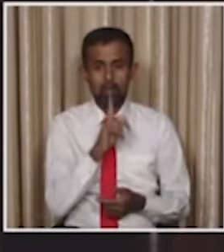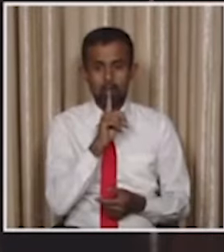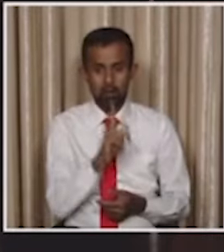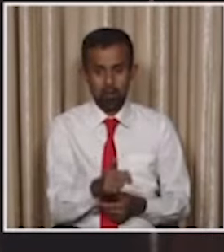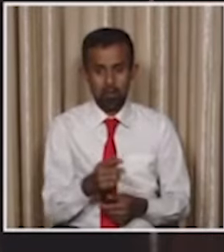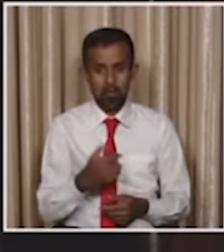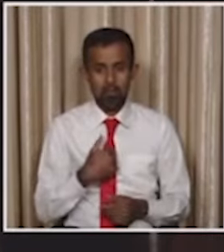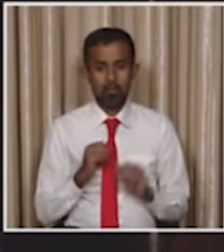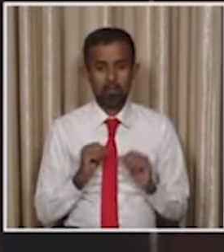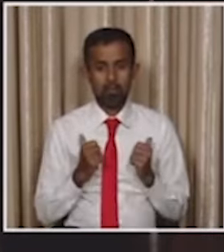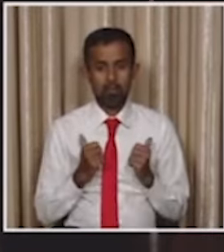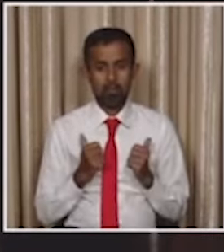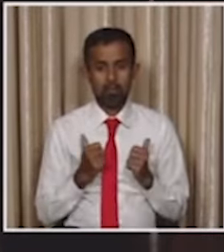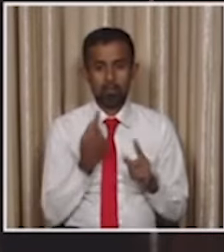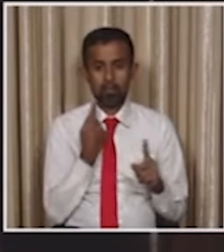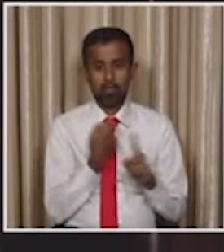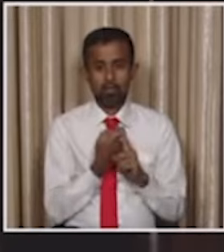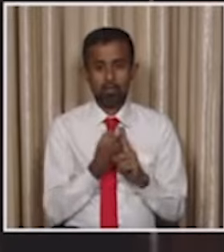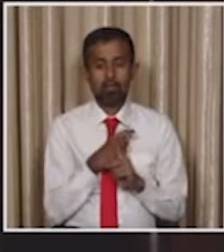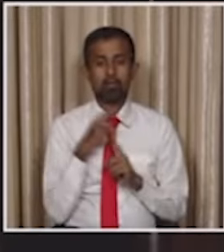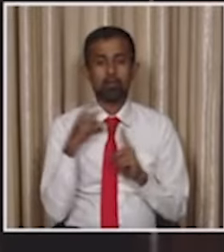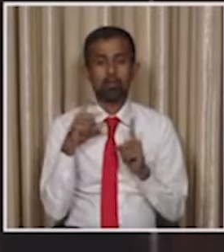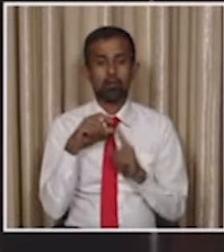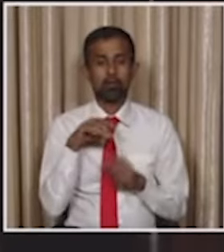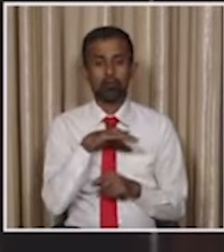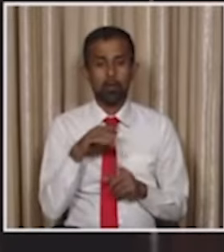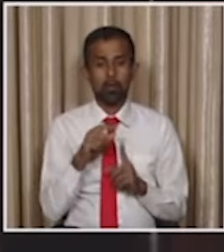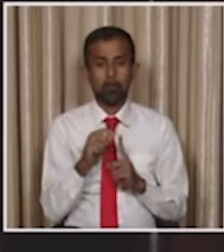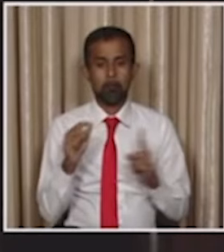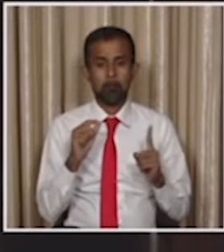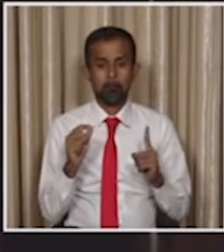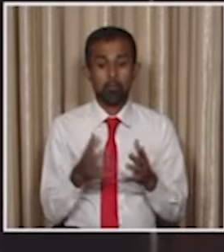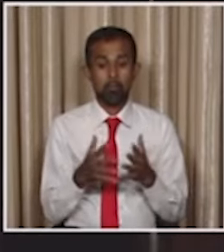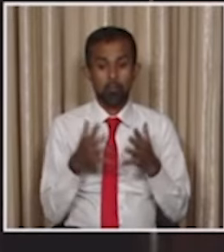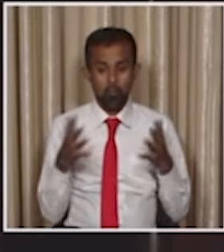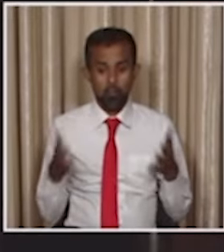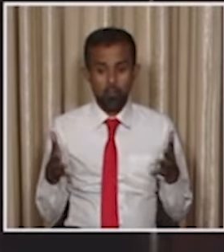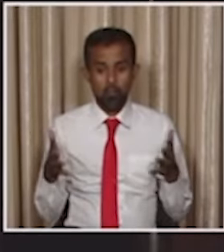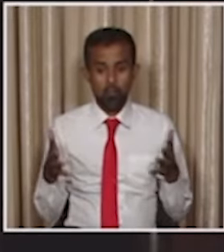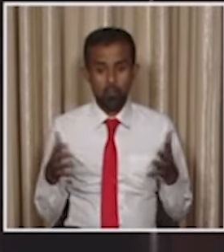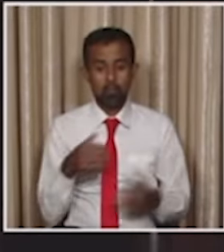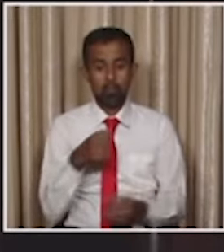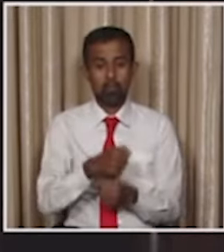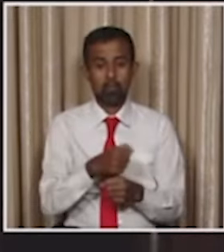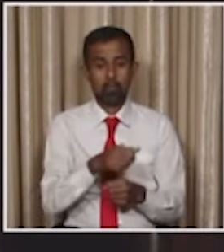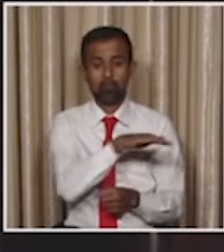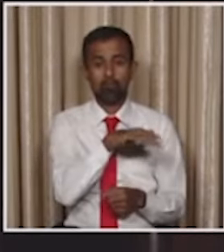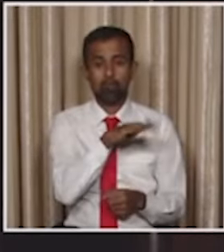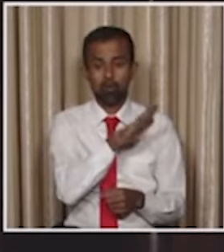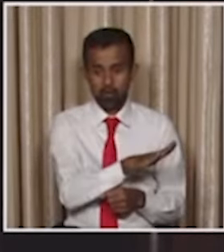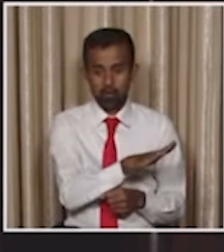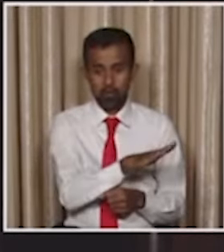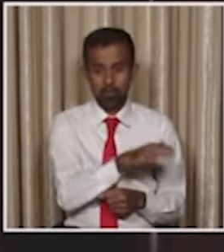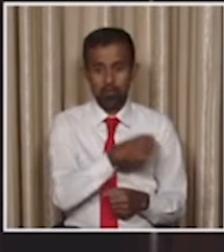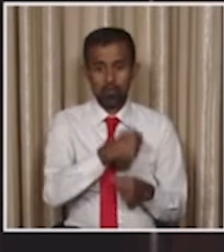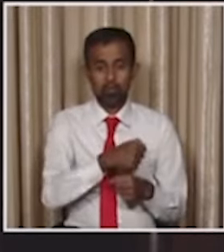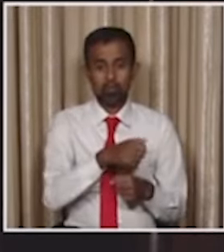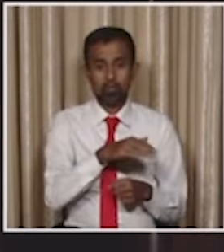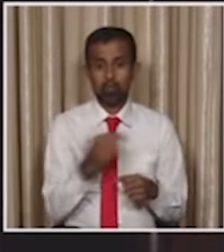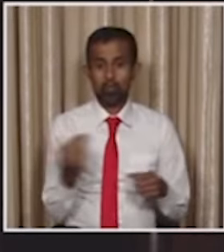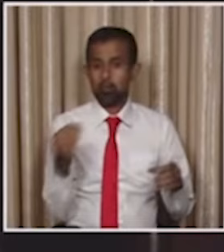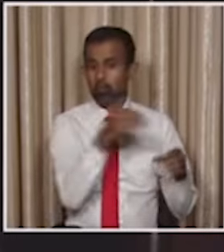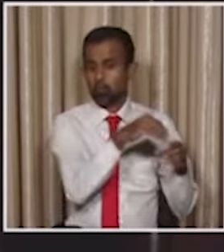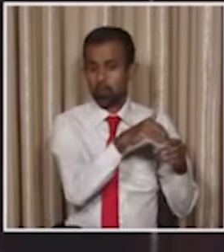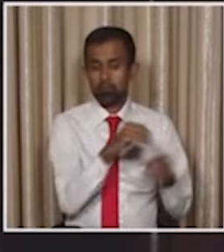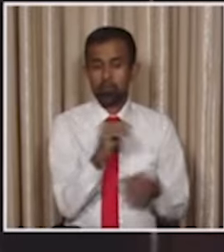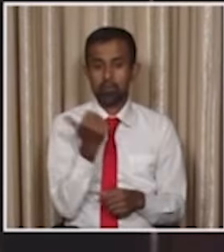අපි ජීවත් වන මහනුවර දිස්ත්‍රික්කයේ මන්ත්‍රීවරු ගණනාවක් මේ ආණ්ඩුව පැත්තේ ඉඳගෙනත් ඒ වගේම ආණ්ඩුව පැත්තට ගියෙත්